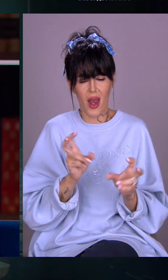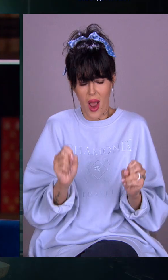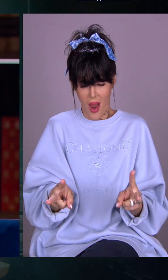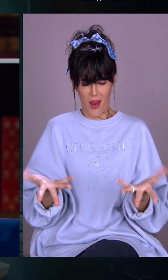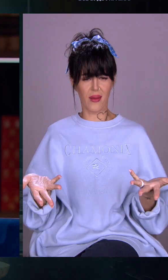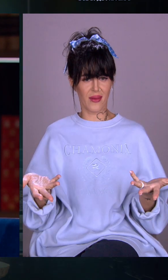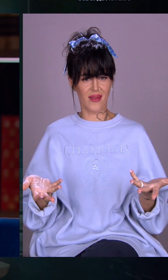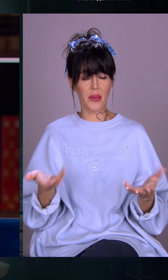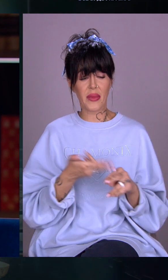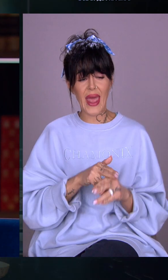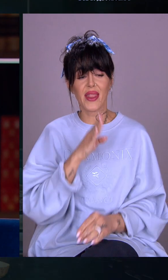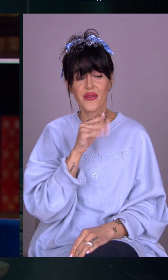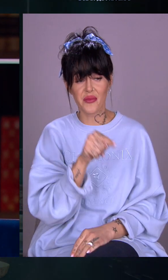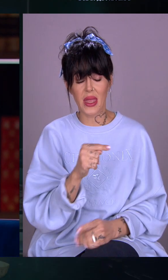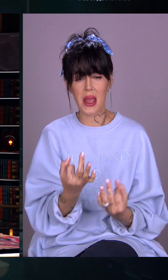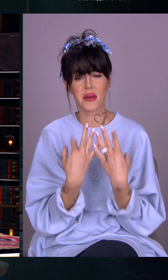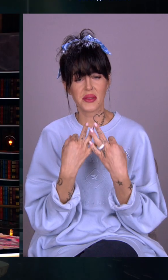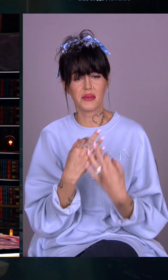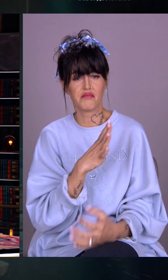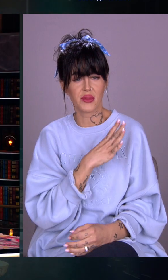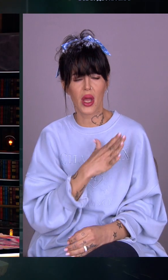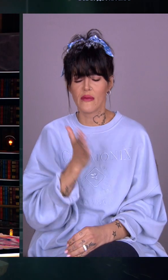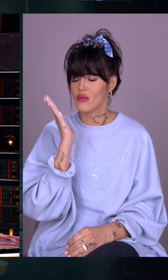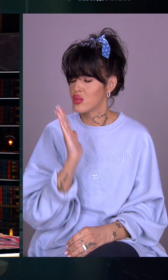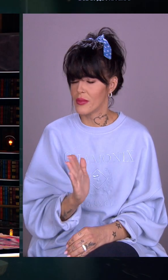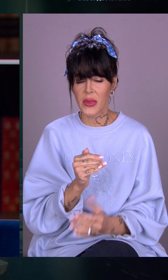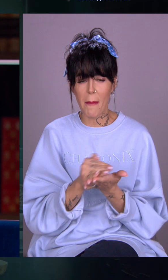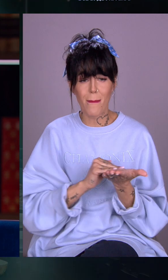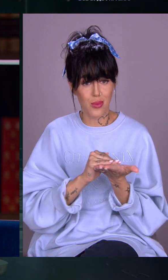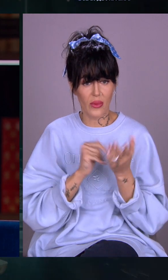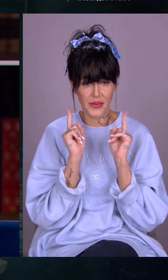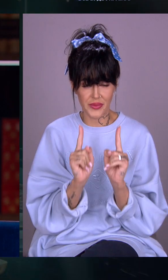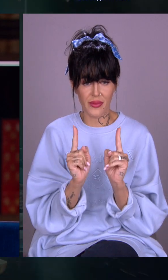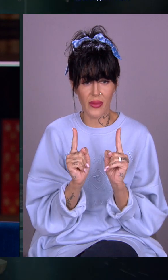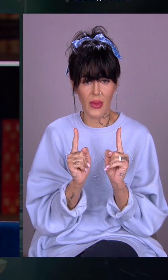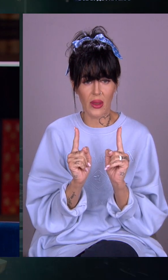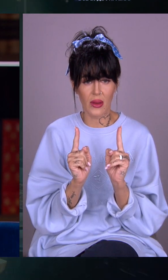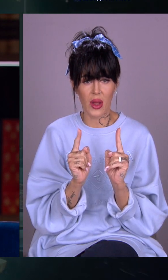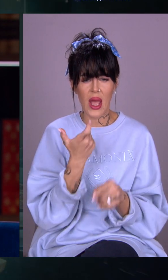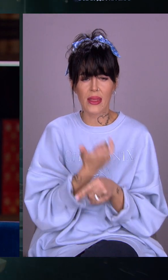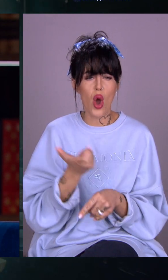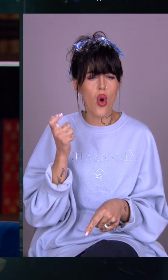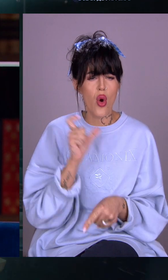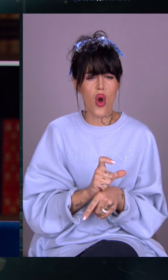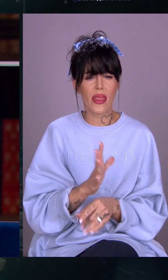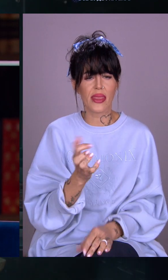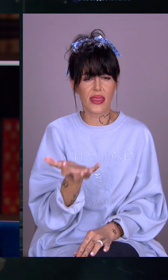І, коротше, ця жінка розказувала, що буде аномально, я повторюю, іменно наголос такий, аномально тепла